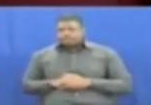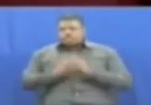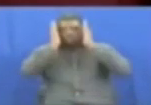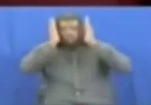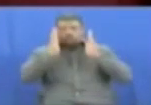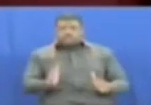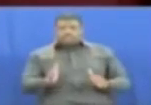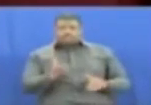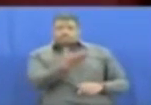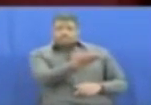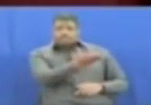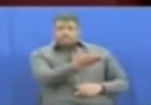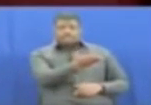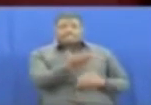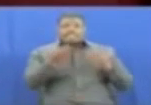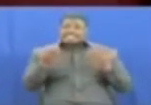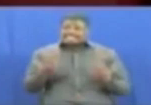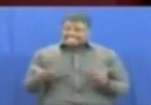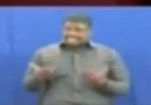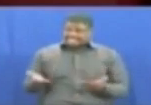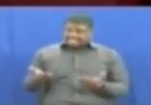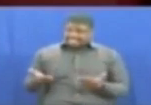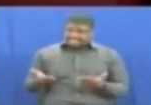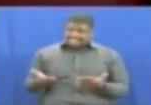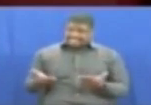Waheshimiwa wabunge, sasa